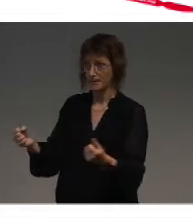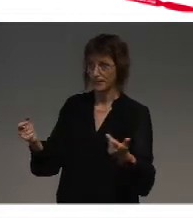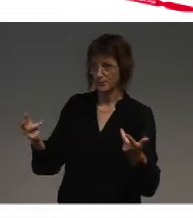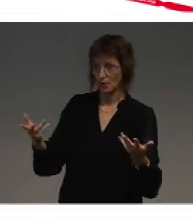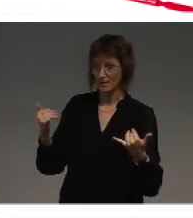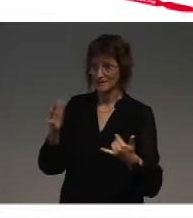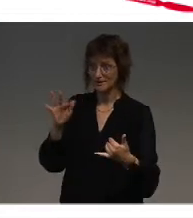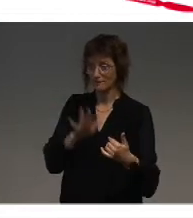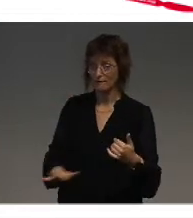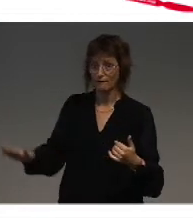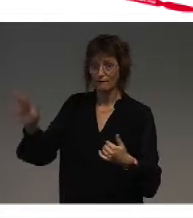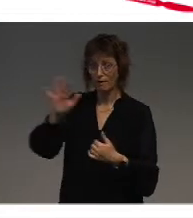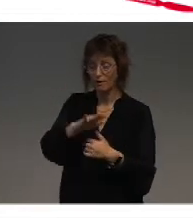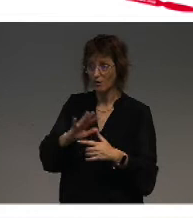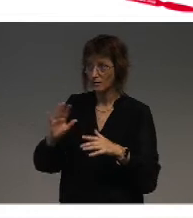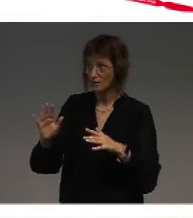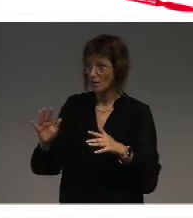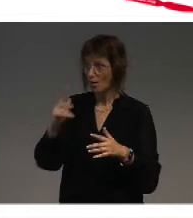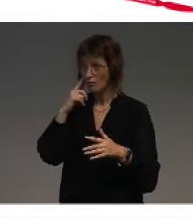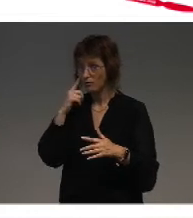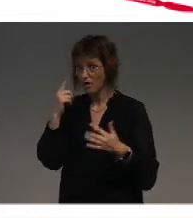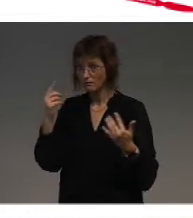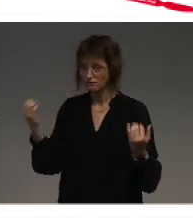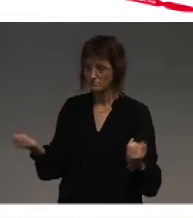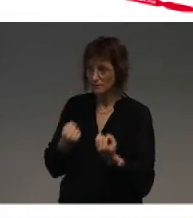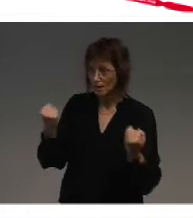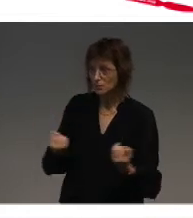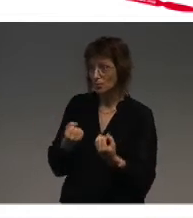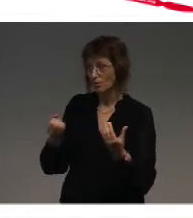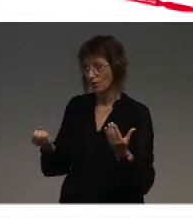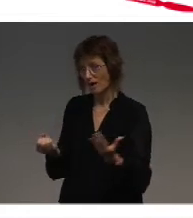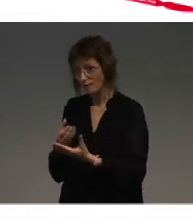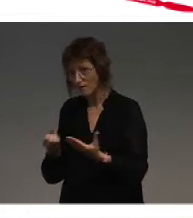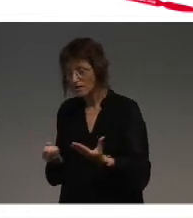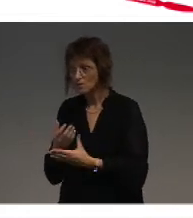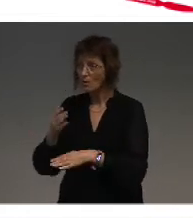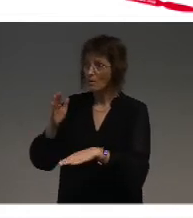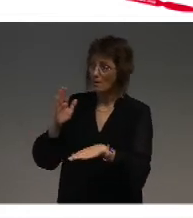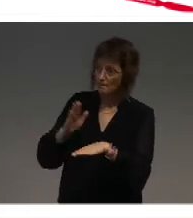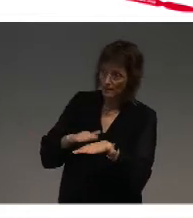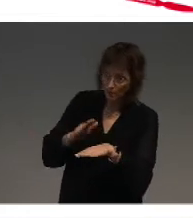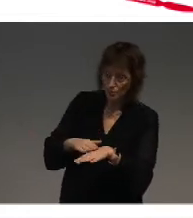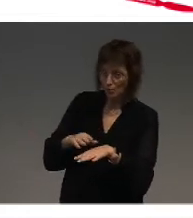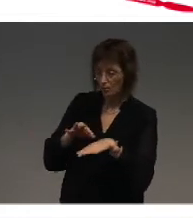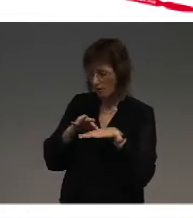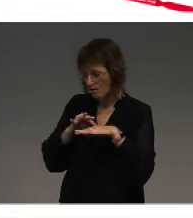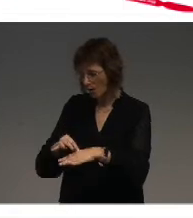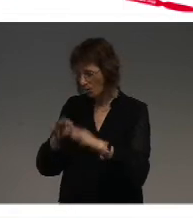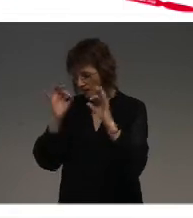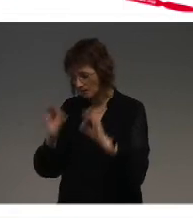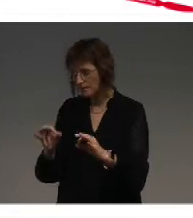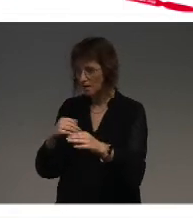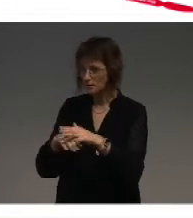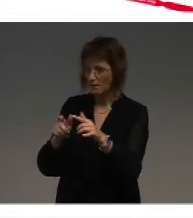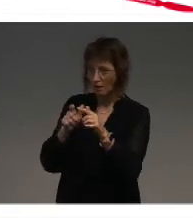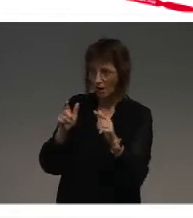qu'on puisse mettre en place des actions d'information, de prévention et d'accompagnement ciblé auprès des entreprises, donc à